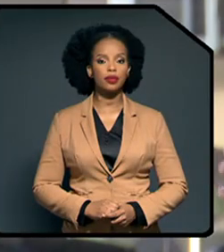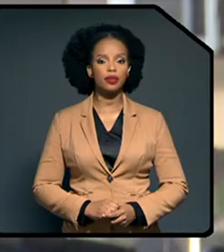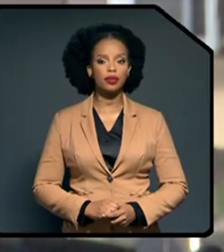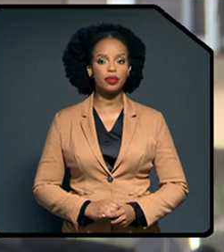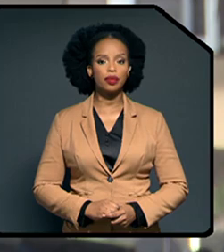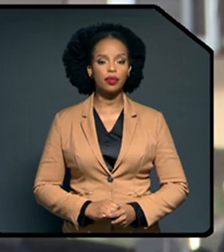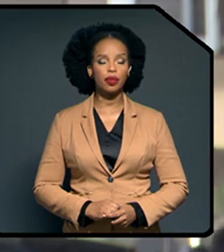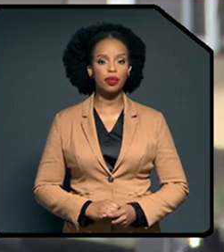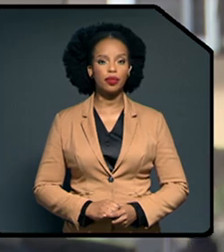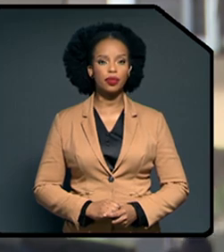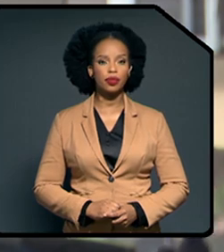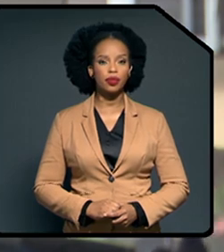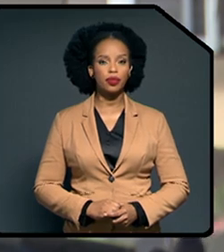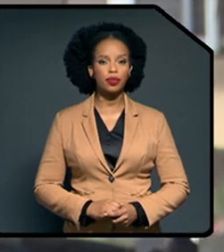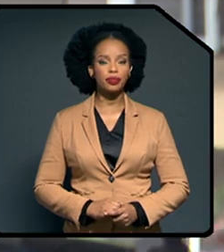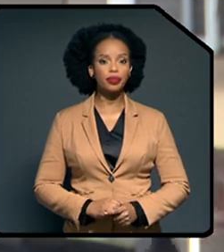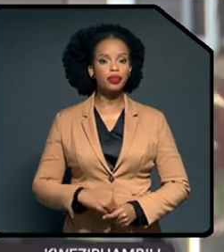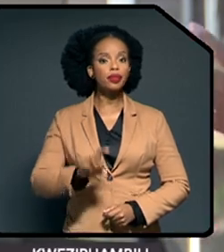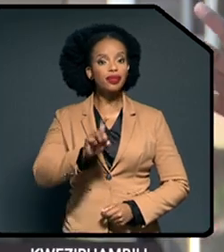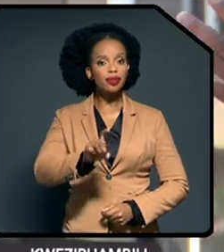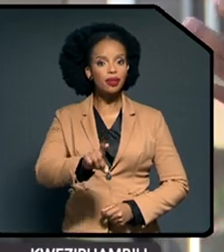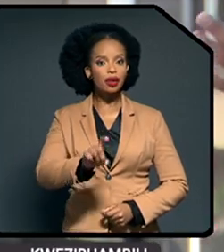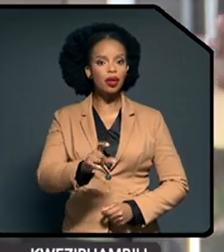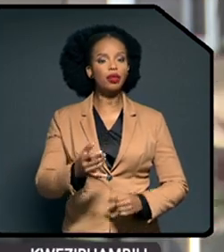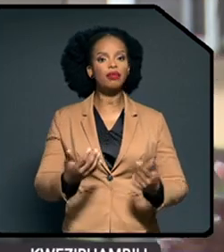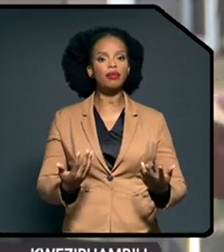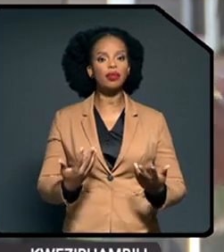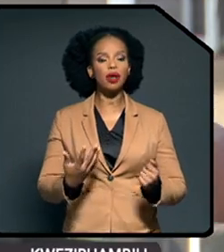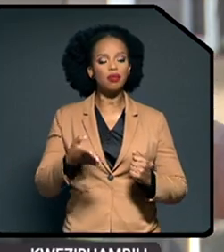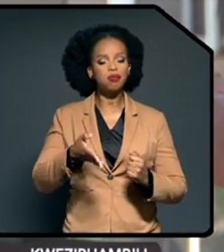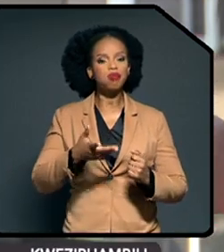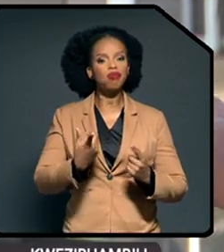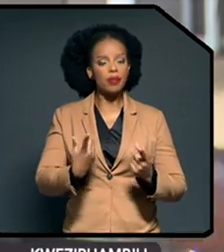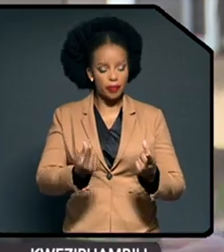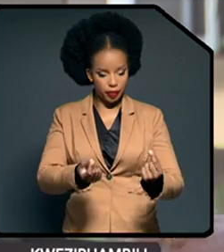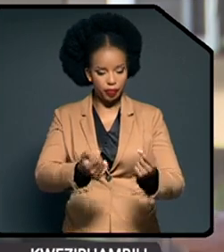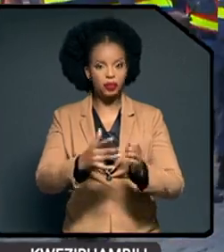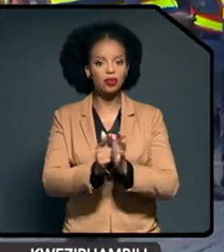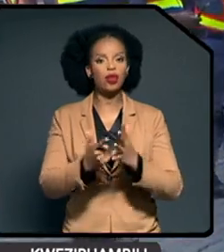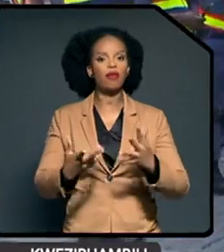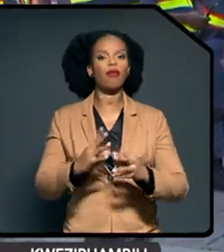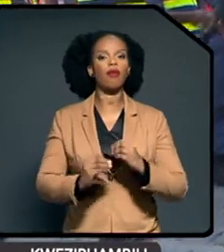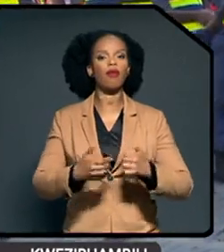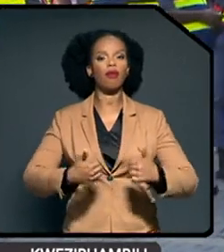there is those that go off of ramp. You enforce the law, you bring them on track.